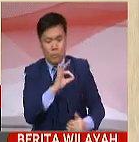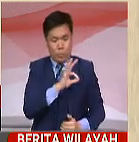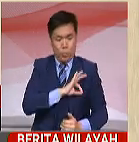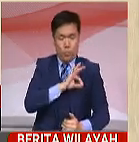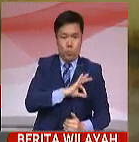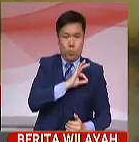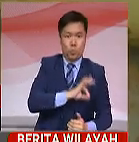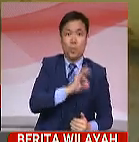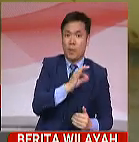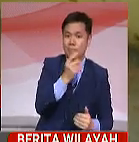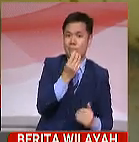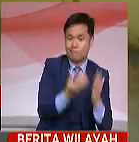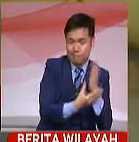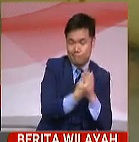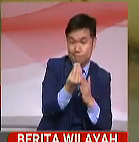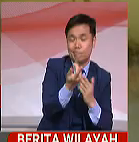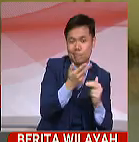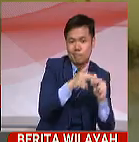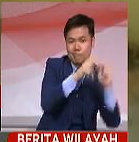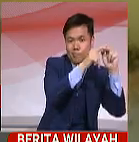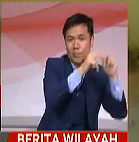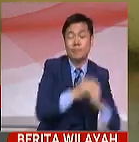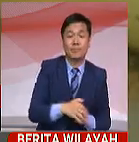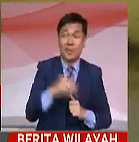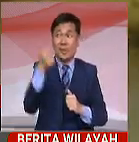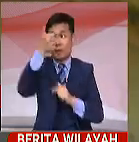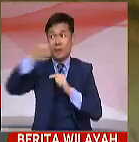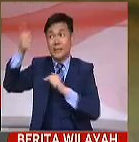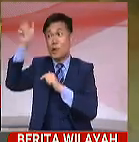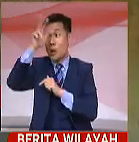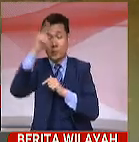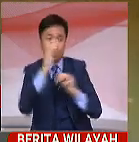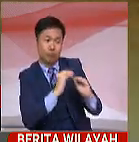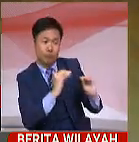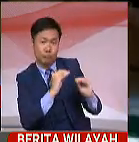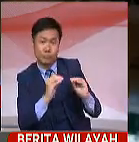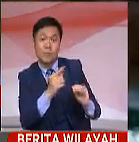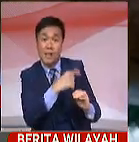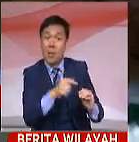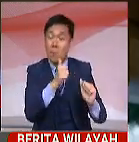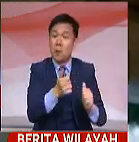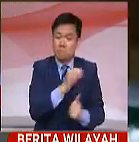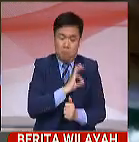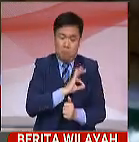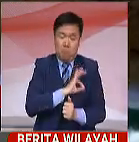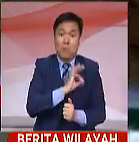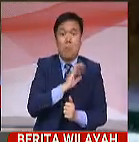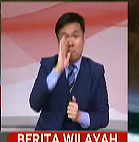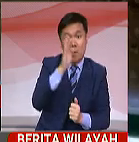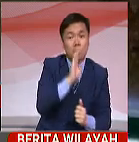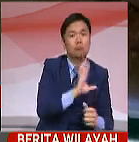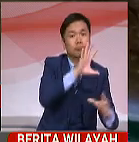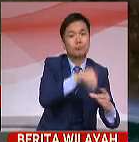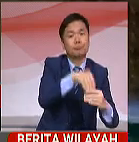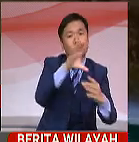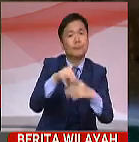keluarga mereka. Bimbingan dan bantuan yang turut disalurkan kerajaan turut menjadi nilai tambah rakyat untuk menceburi apa